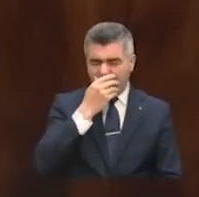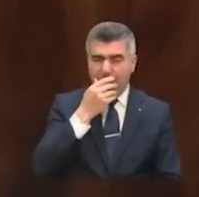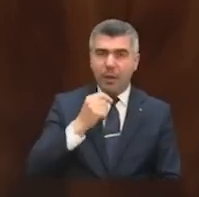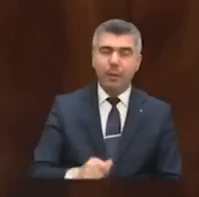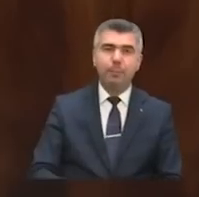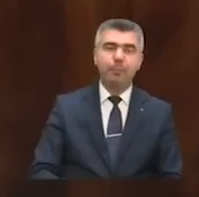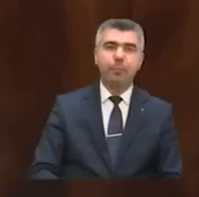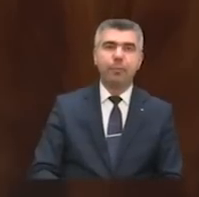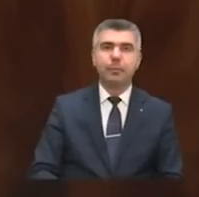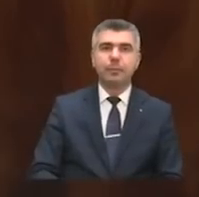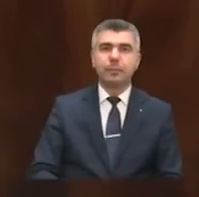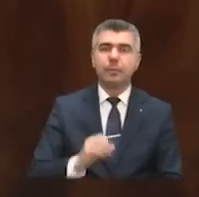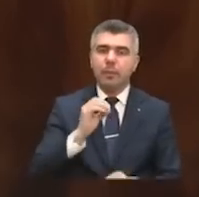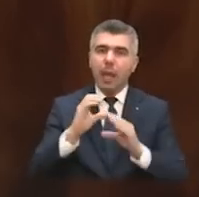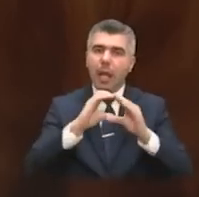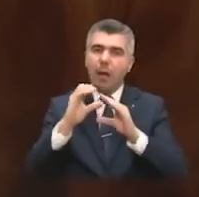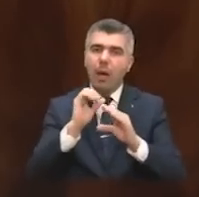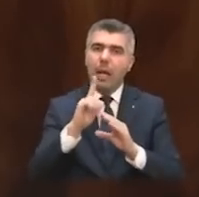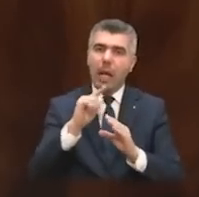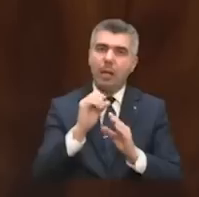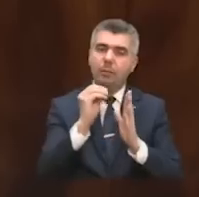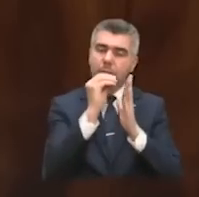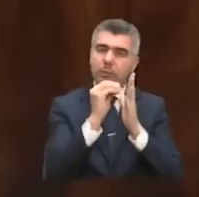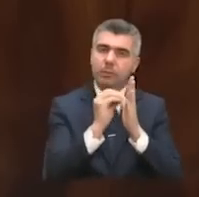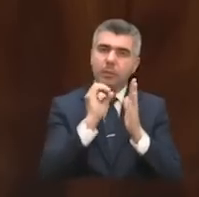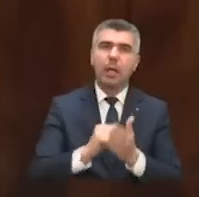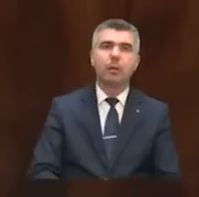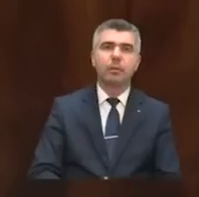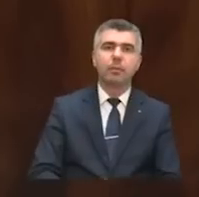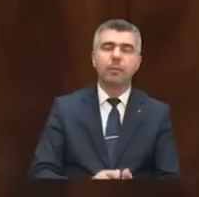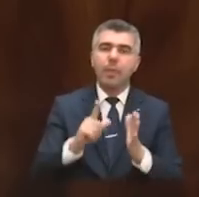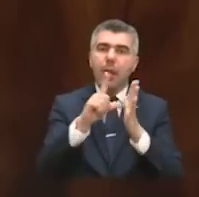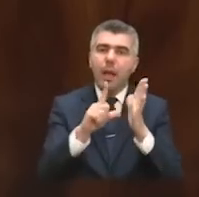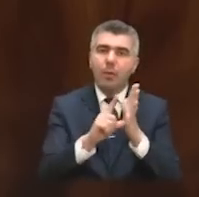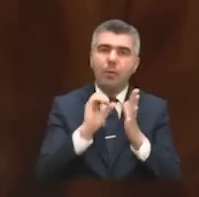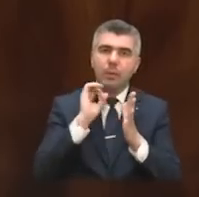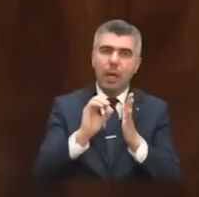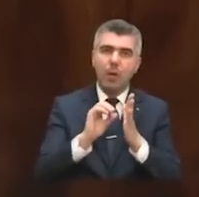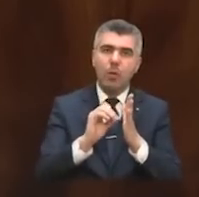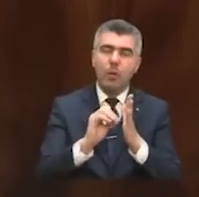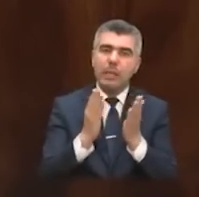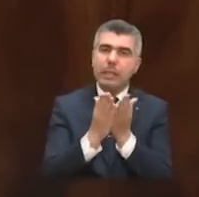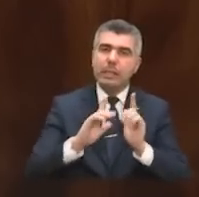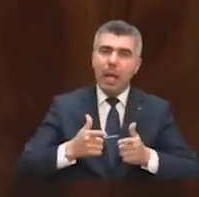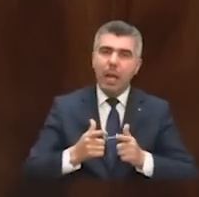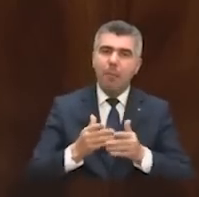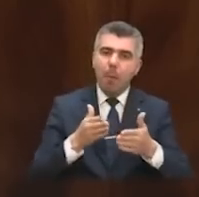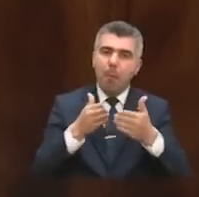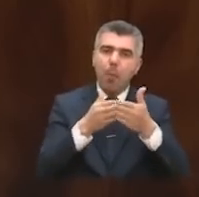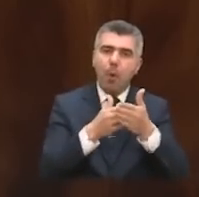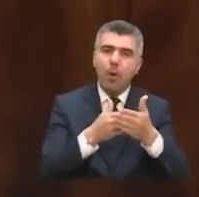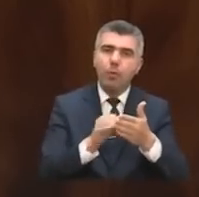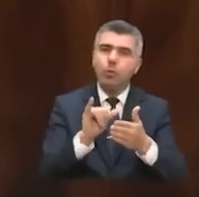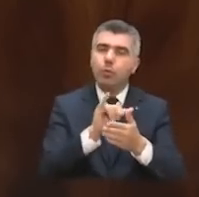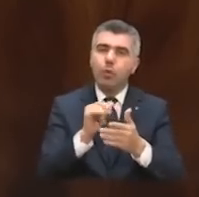اللي كان فيه نقاش وكان فيه حوار، واللي القانون الإطار ديال التعليم ما عرفتوا كيفاش كان بلوكي، واشكاليه